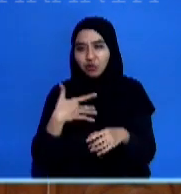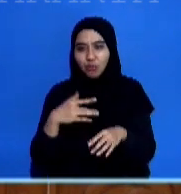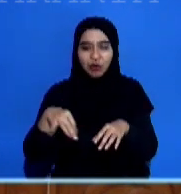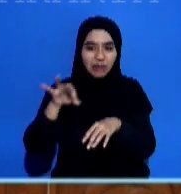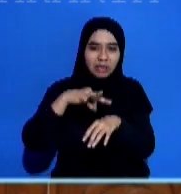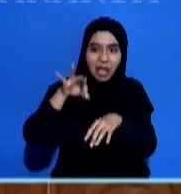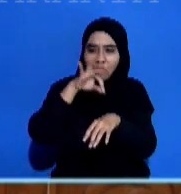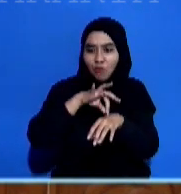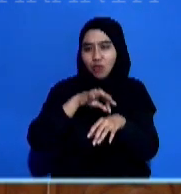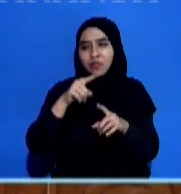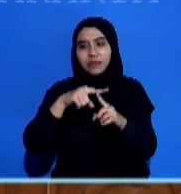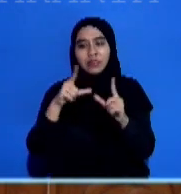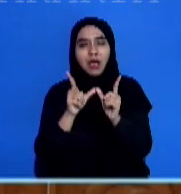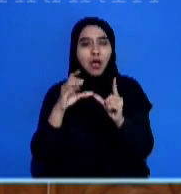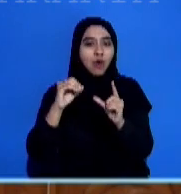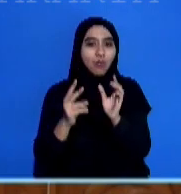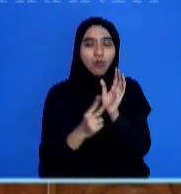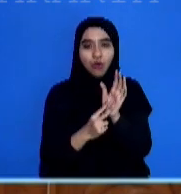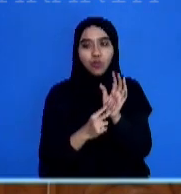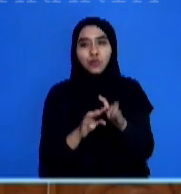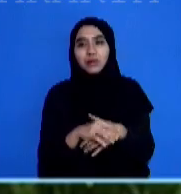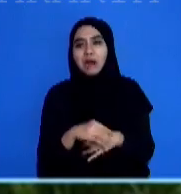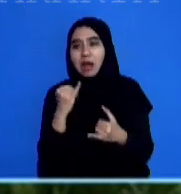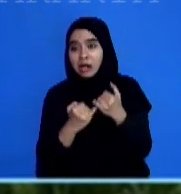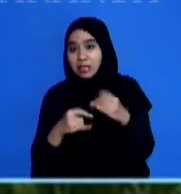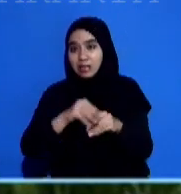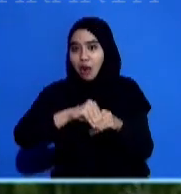ingangih men N Sekar air mata